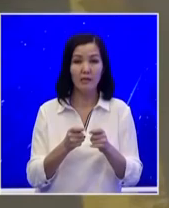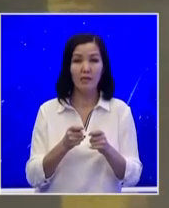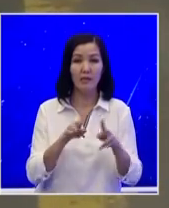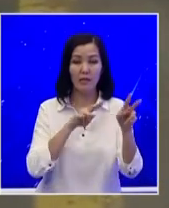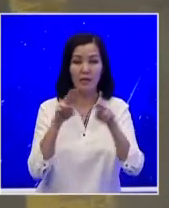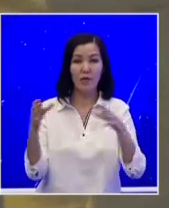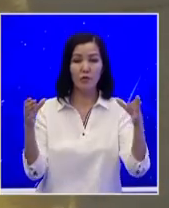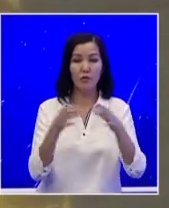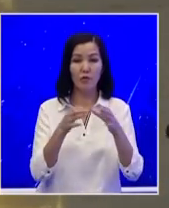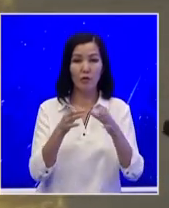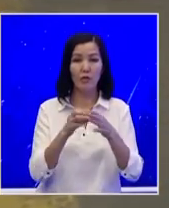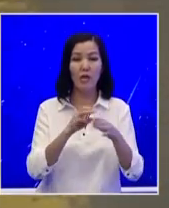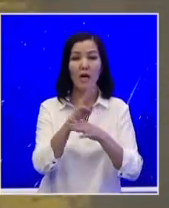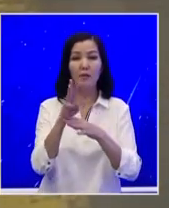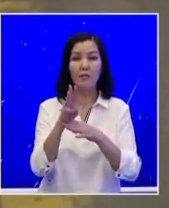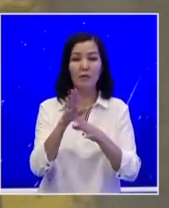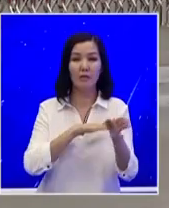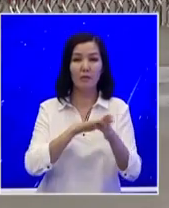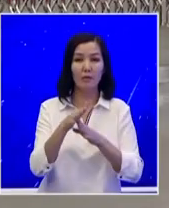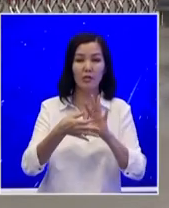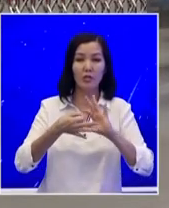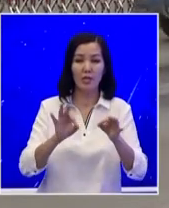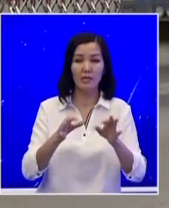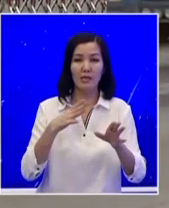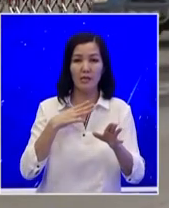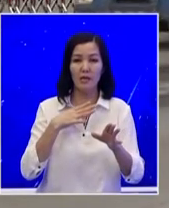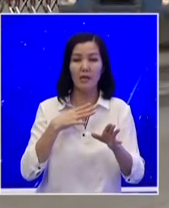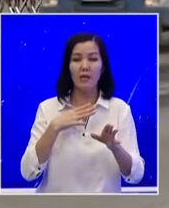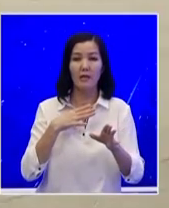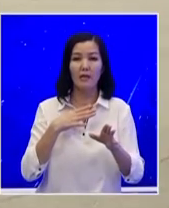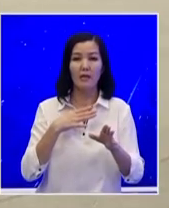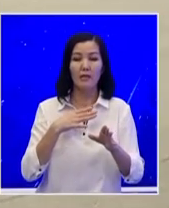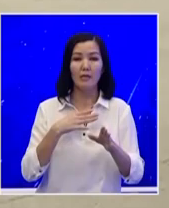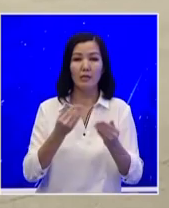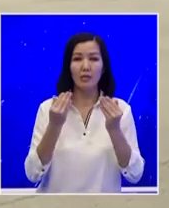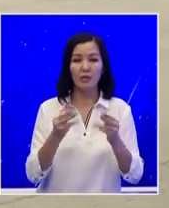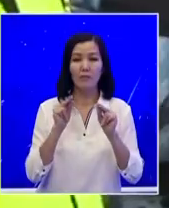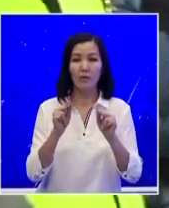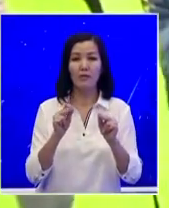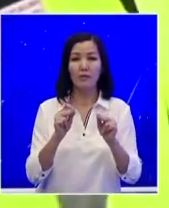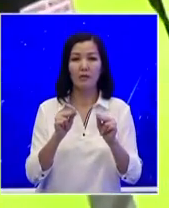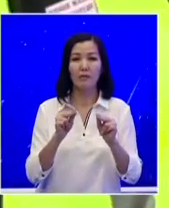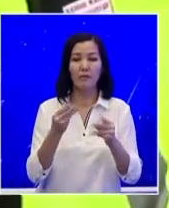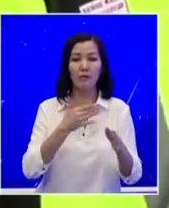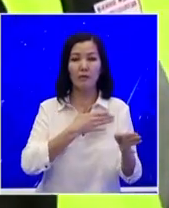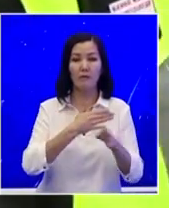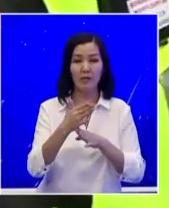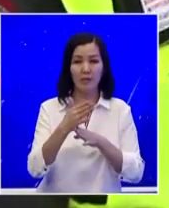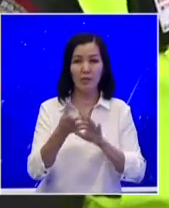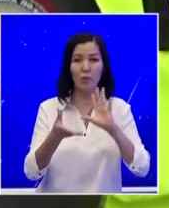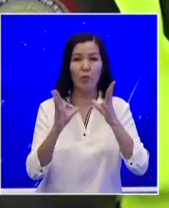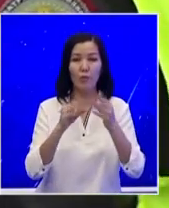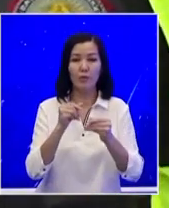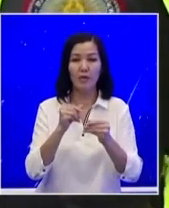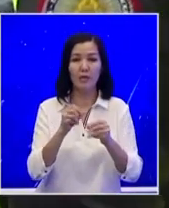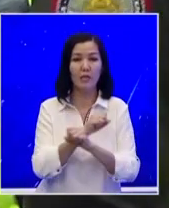контролирующих органов – обеспечить абсолютную эффективность расходуемых средств, прозрачность всего процесса финансирования. Общая задача –